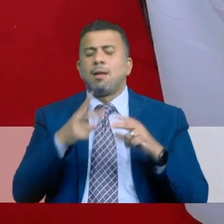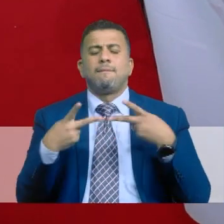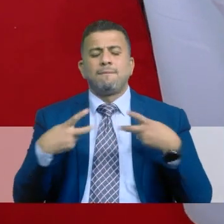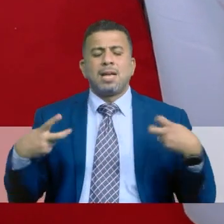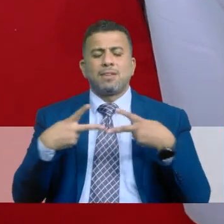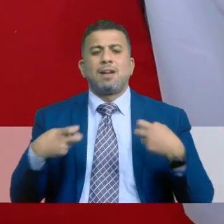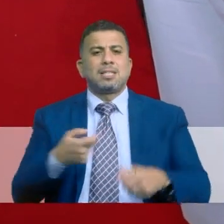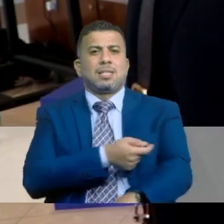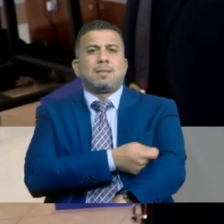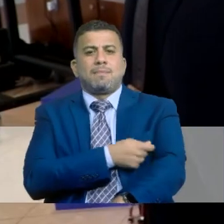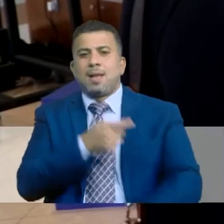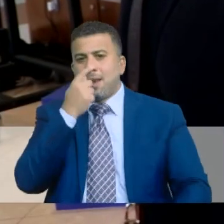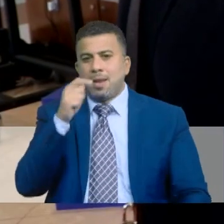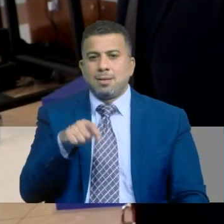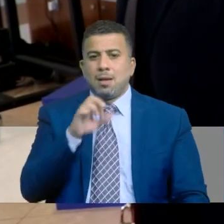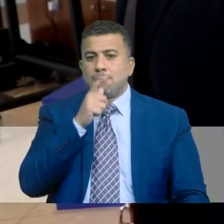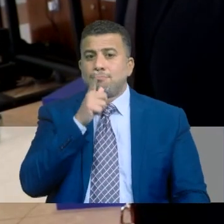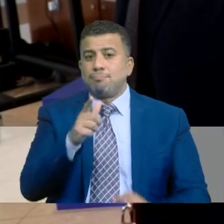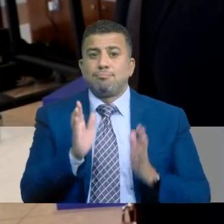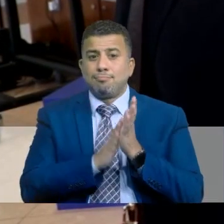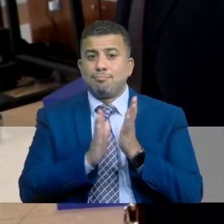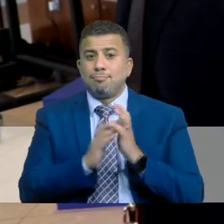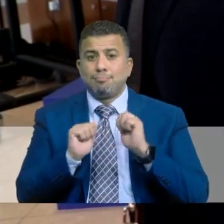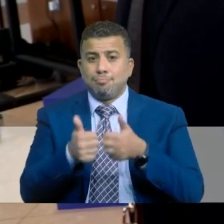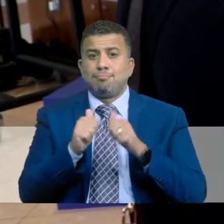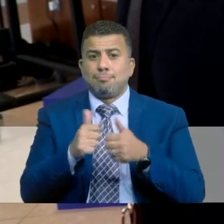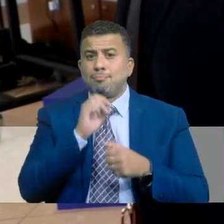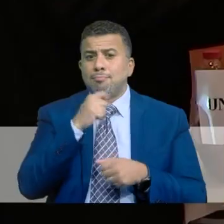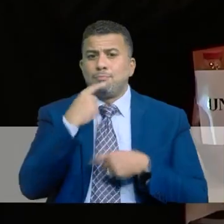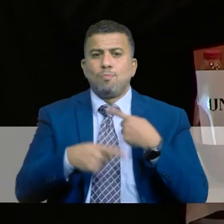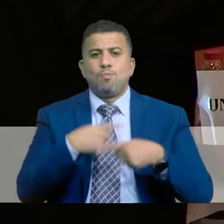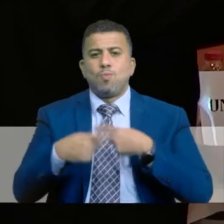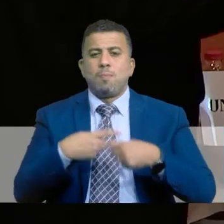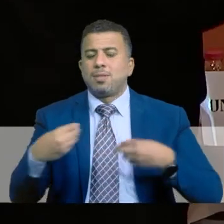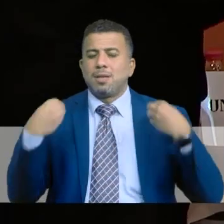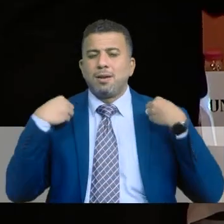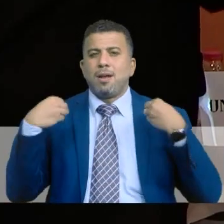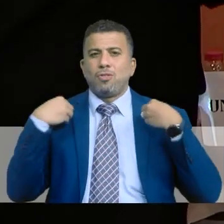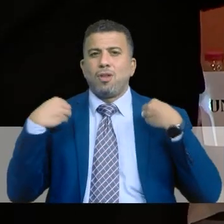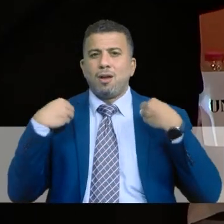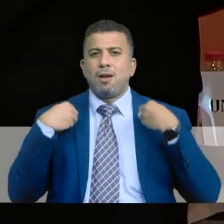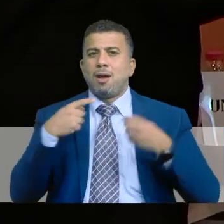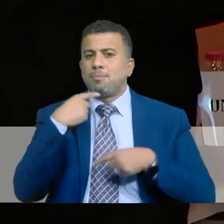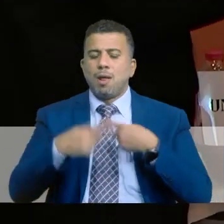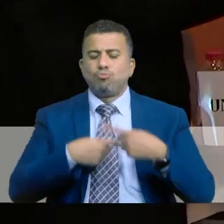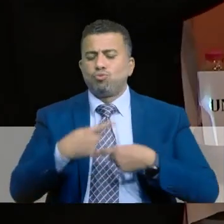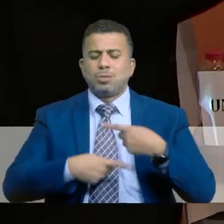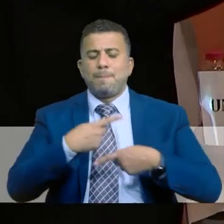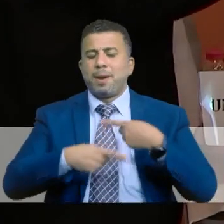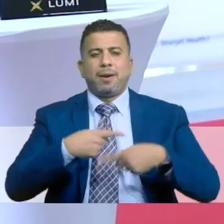الفحوصات الطبية اللازمة وتشجيع المشاركين على ممارسة الرياضة بشكل